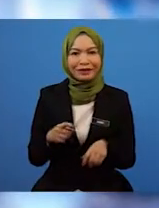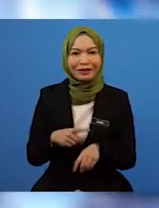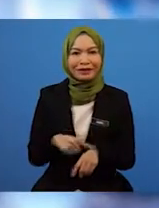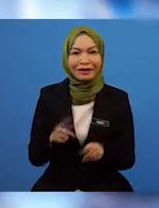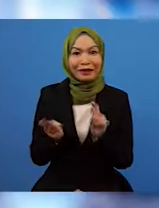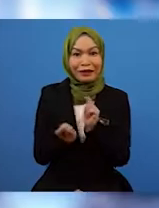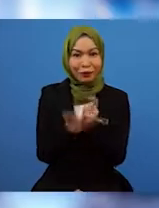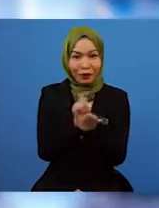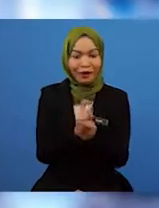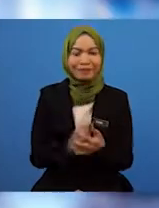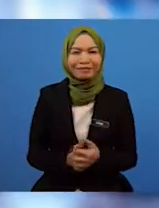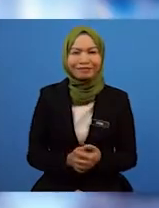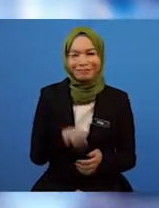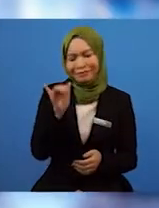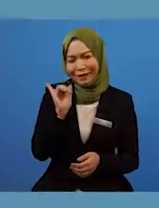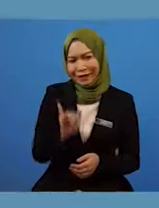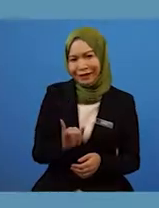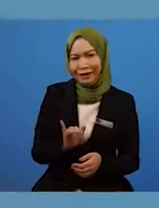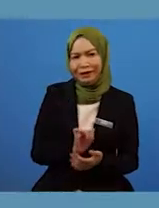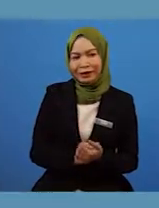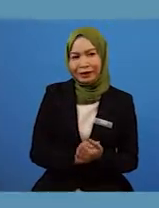Pandainya murid-murid. Ya,